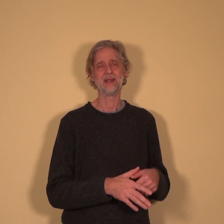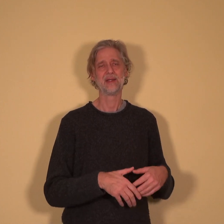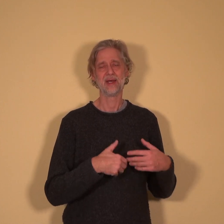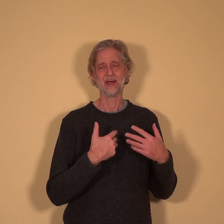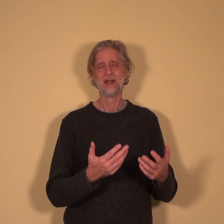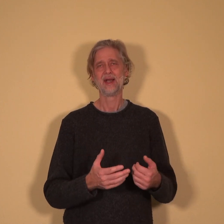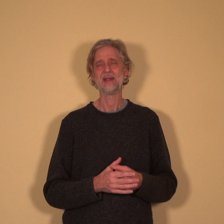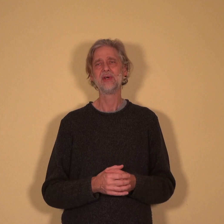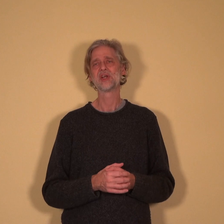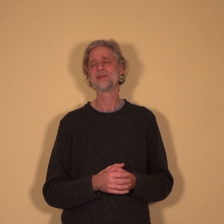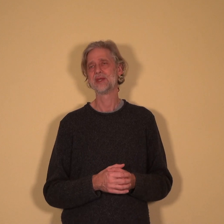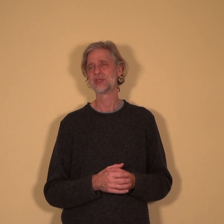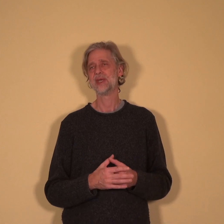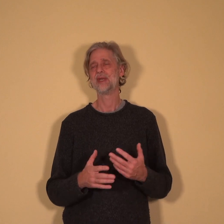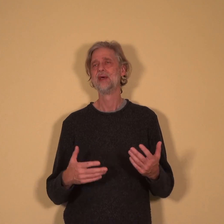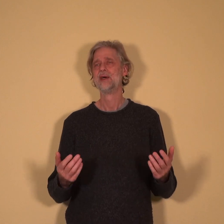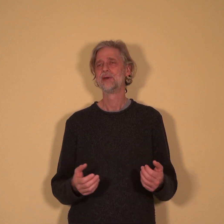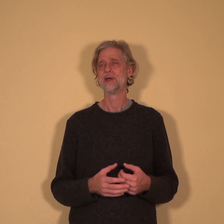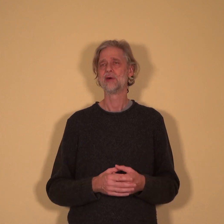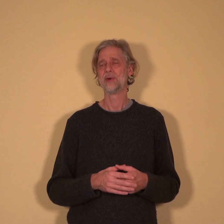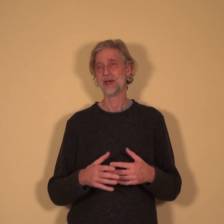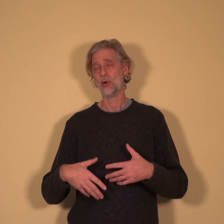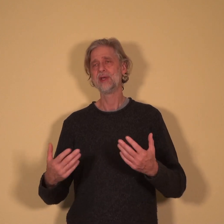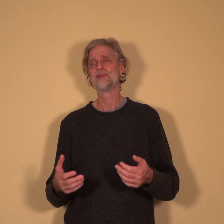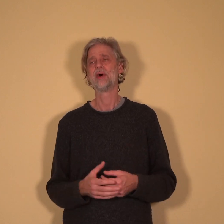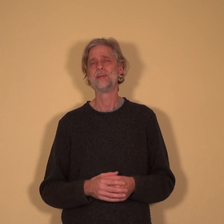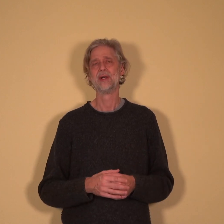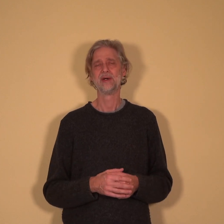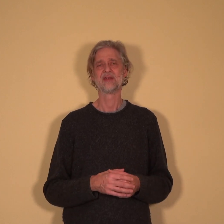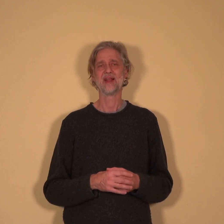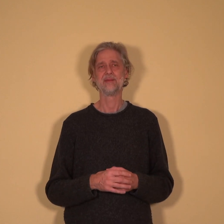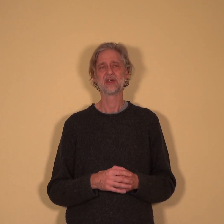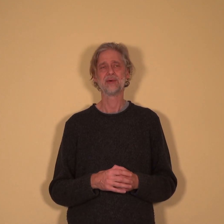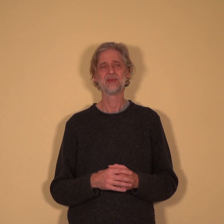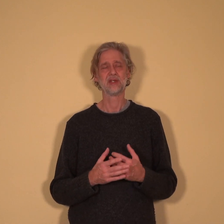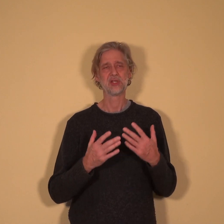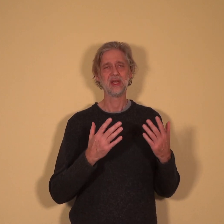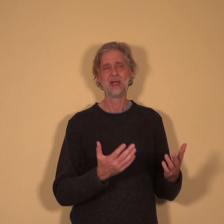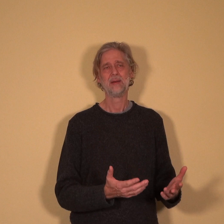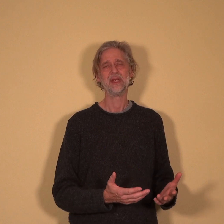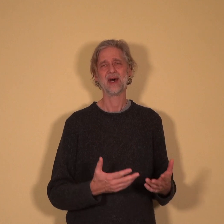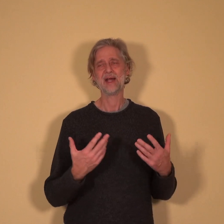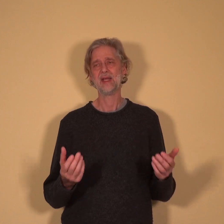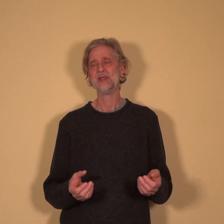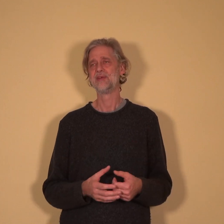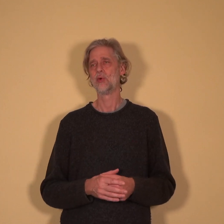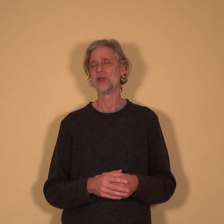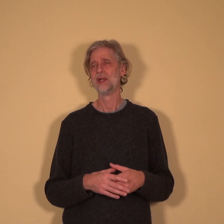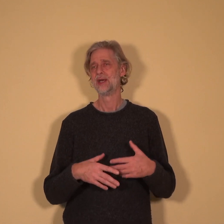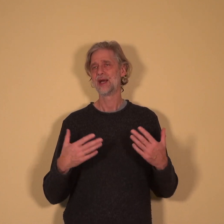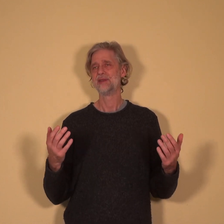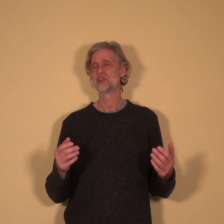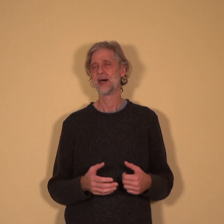bei der Landwirtschaft entstehen und bei der heutigen Form des Landwirtschaftens entstehen.